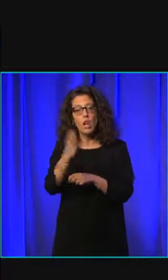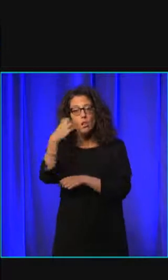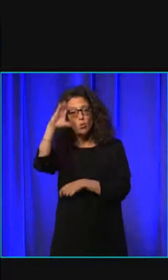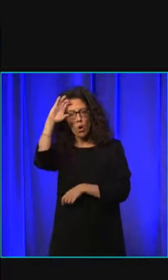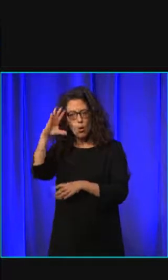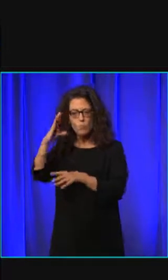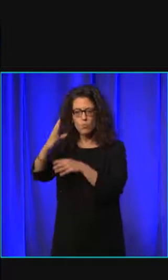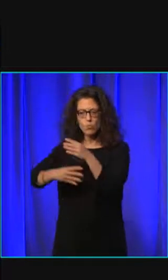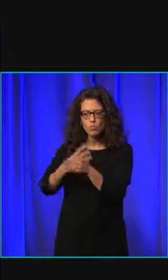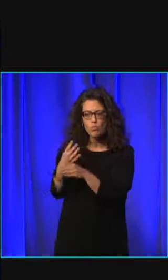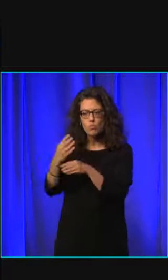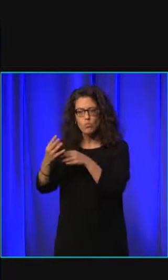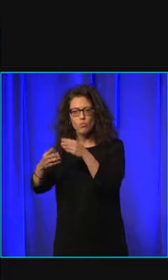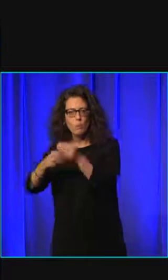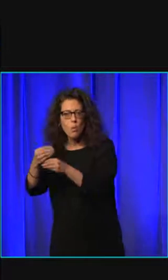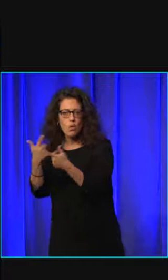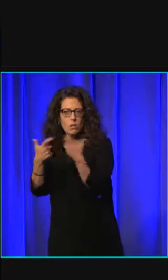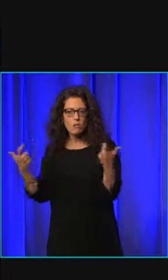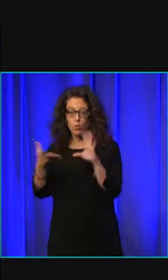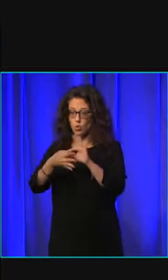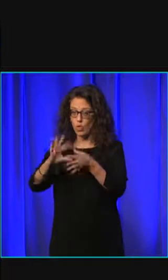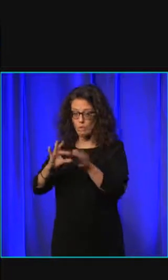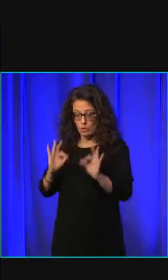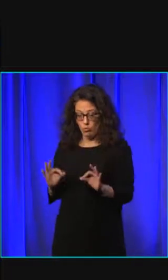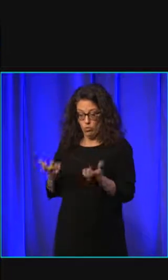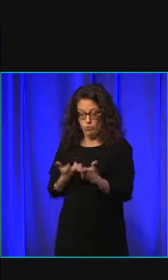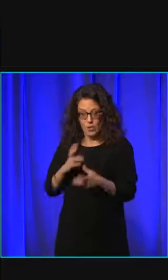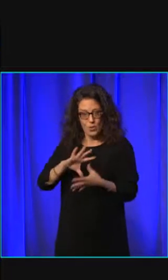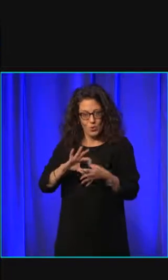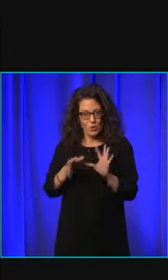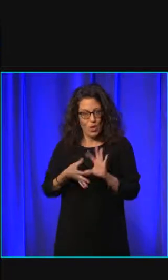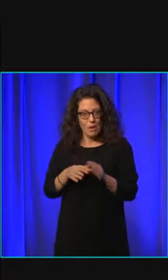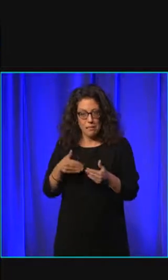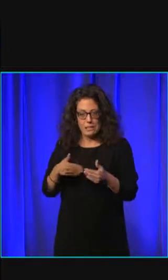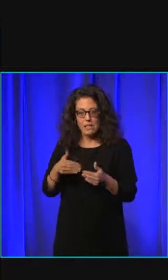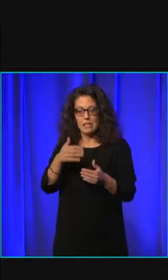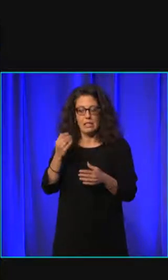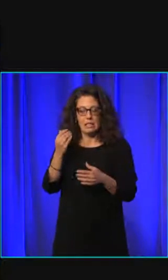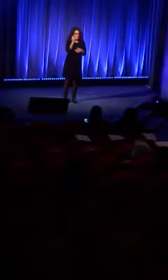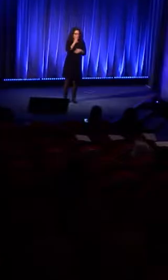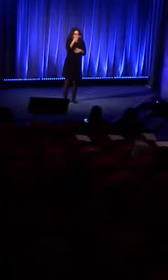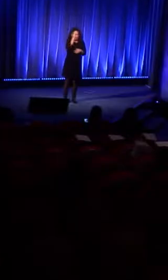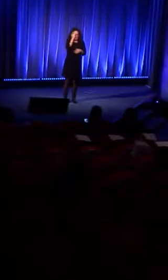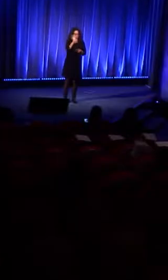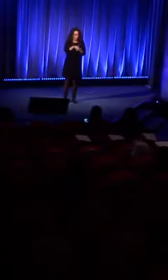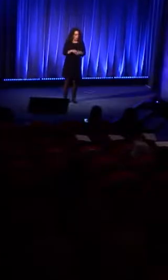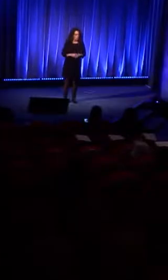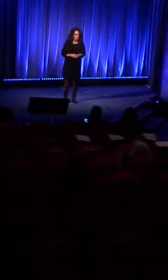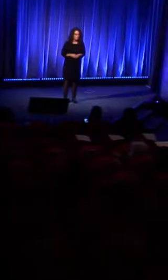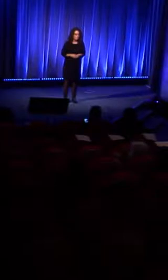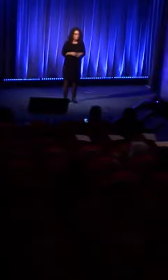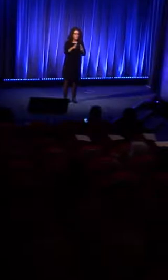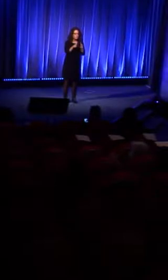championnats du monde ou les Jeux olympiques, et notamment les Jeux olympiques plus les Jeux olympiques d'été. Et donc l'INSEP, c'est